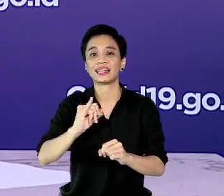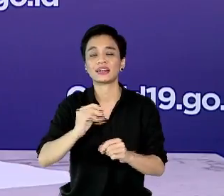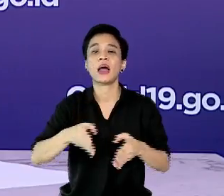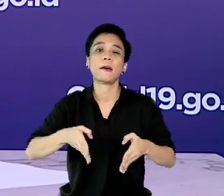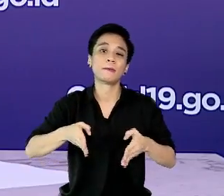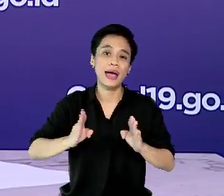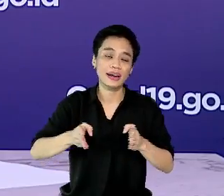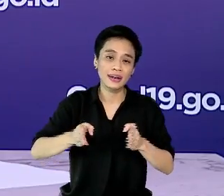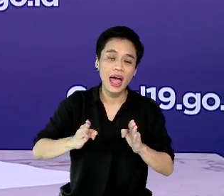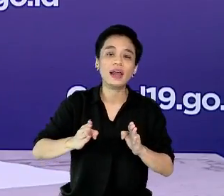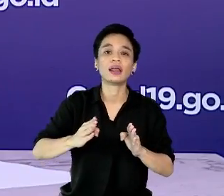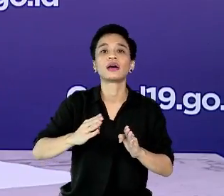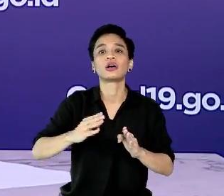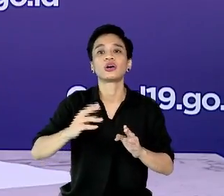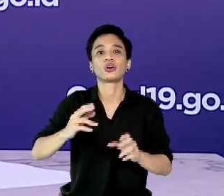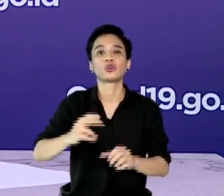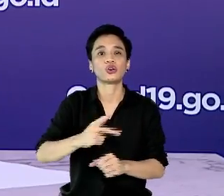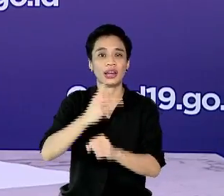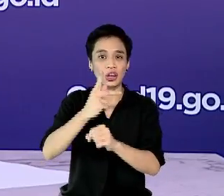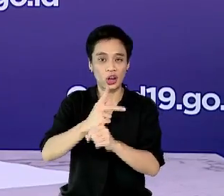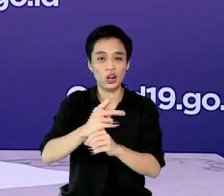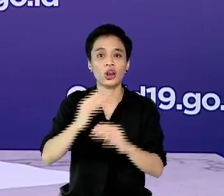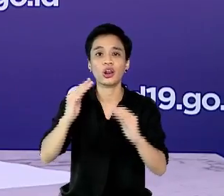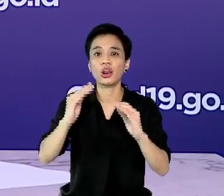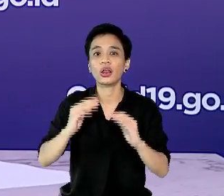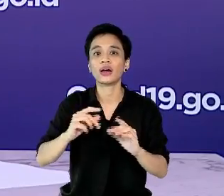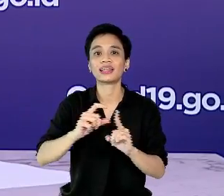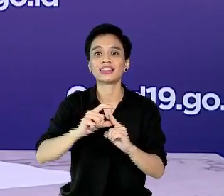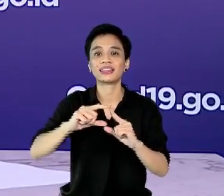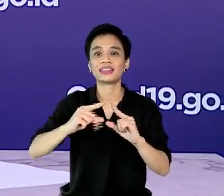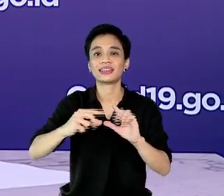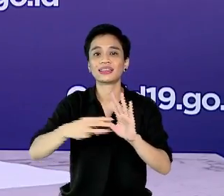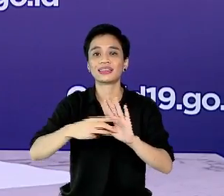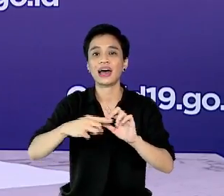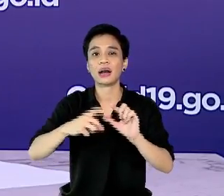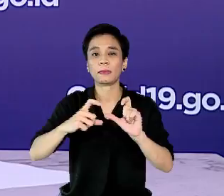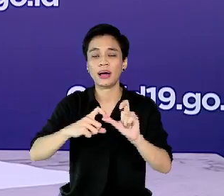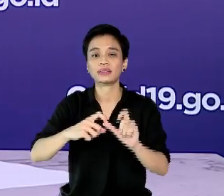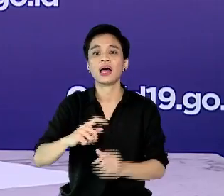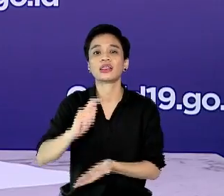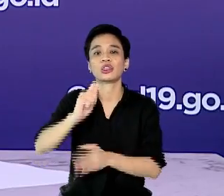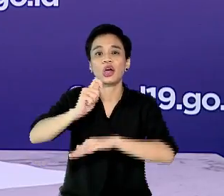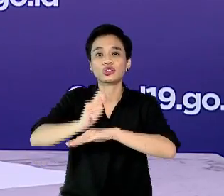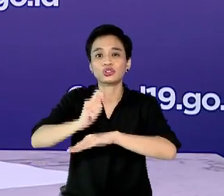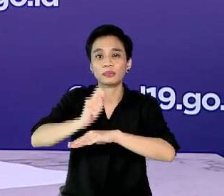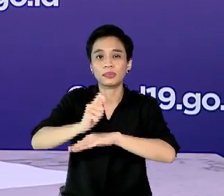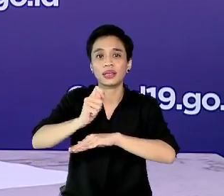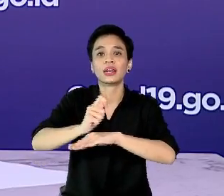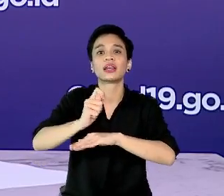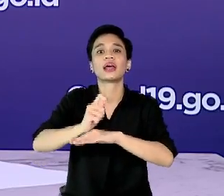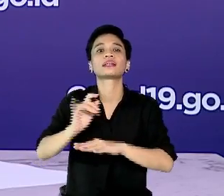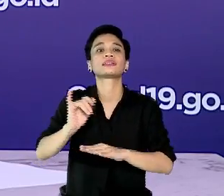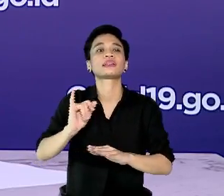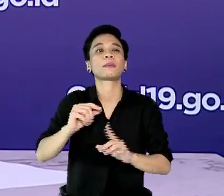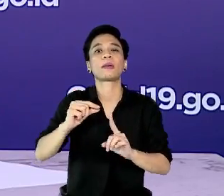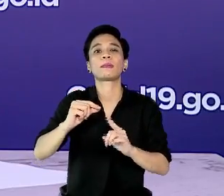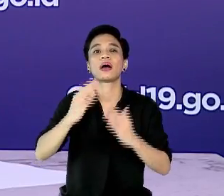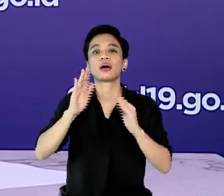Medan, Kabupaten Gunung Kidul, Kabupaten Dharmasraya, Kota Tanjung Pinang, dan Kabupaten